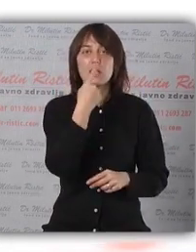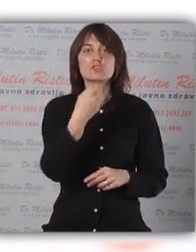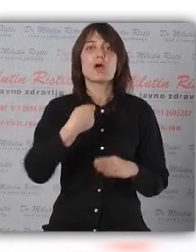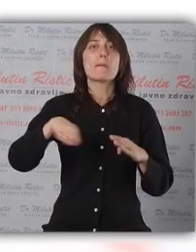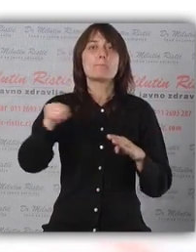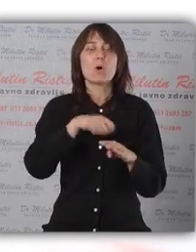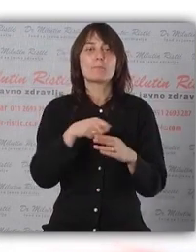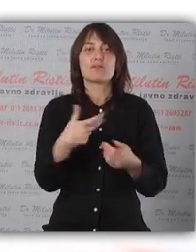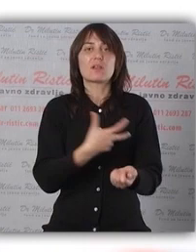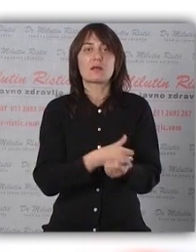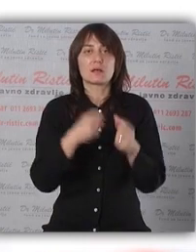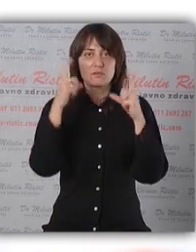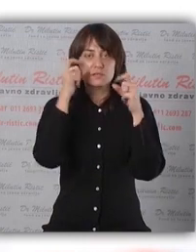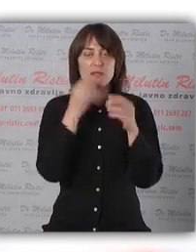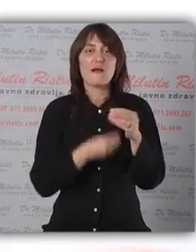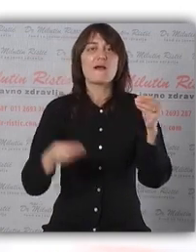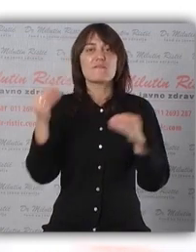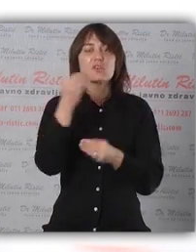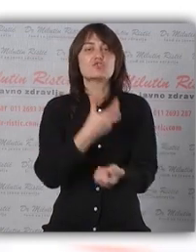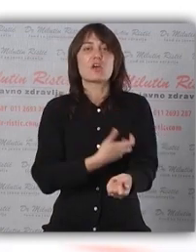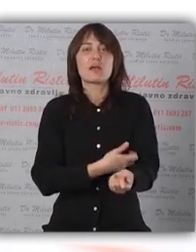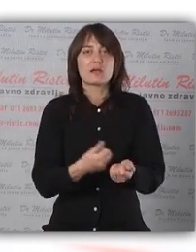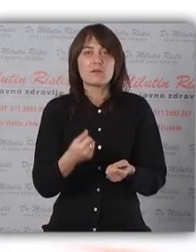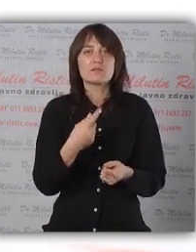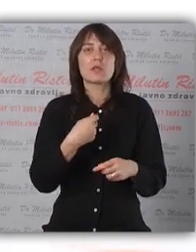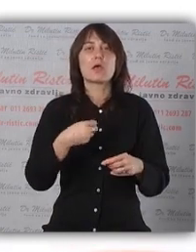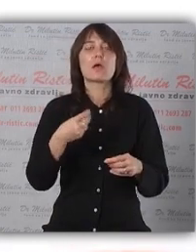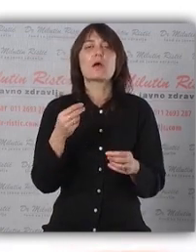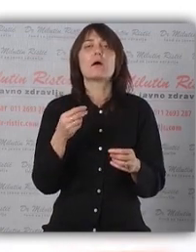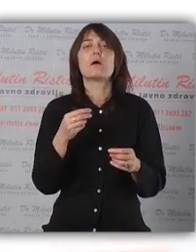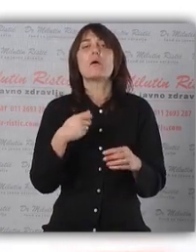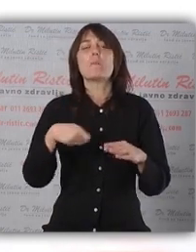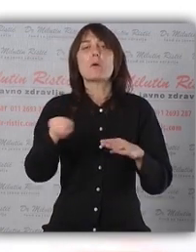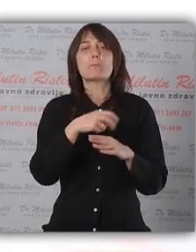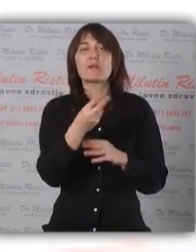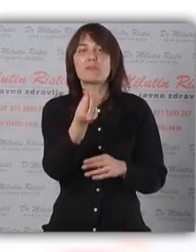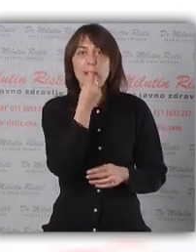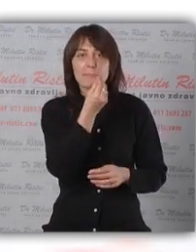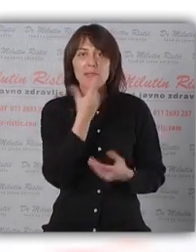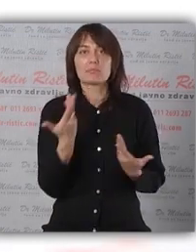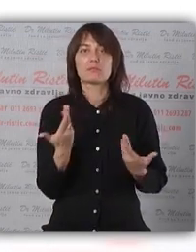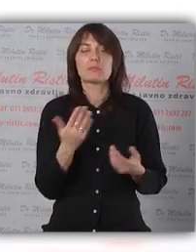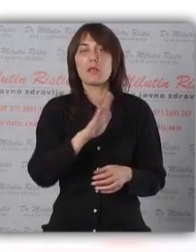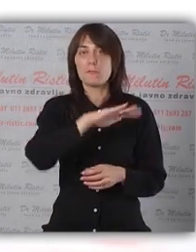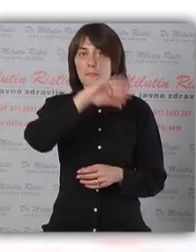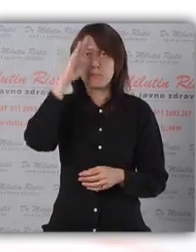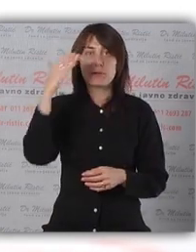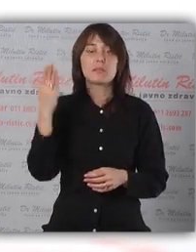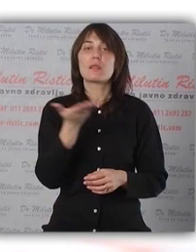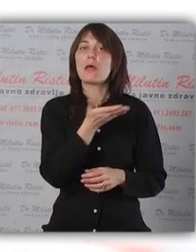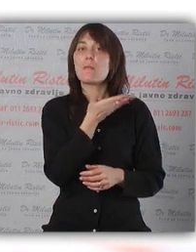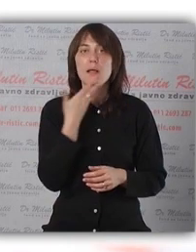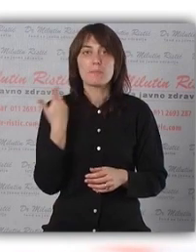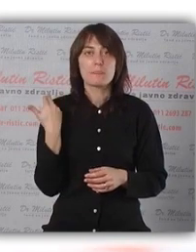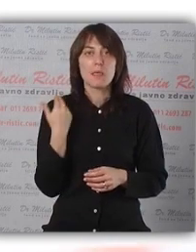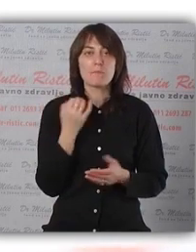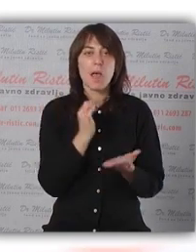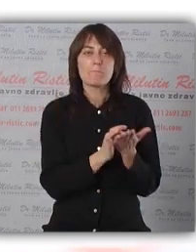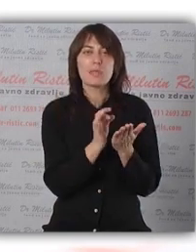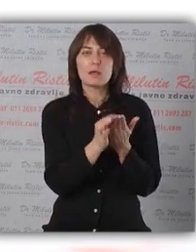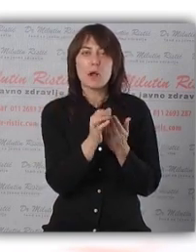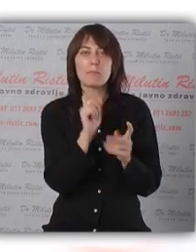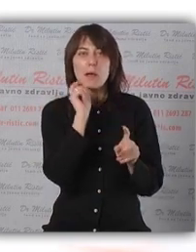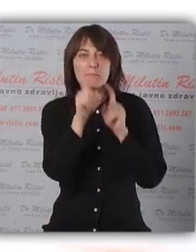slikom, kako mi kažemo, sa popravljenom krvnom slikom, sa više krvnih zrnaca, popravim sa apetit. Na